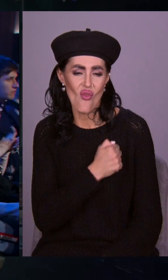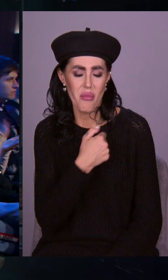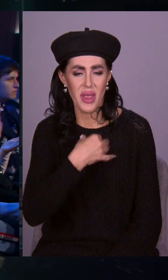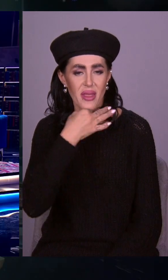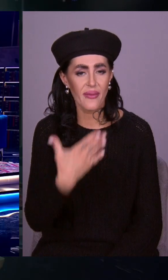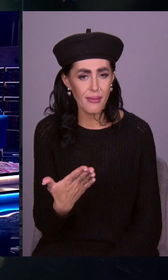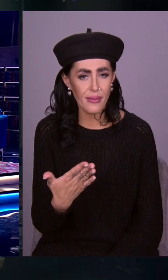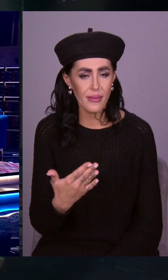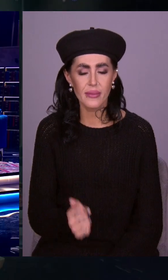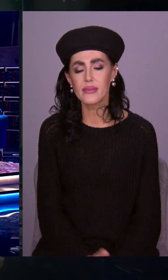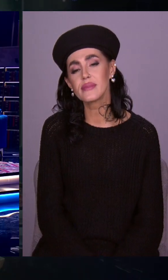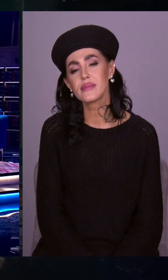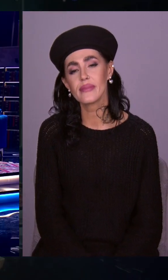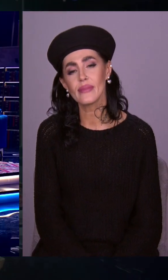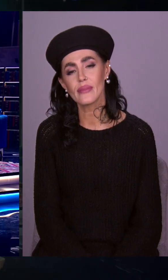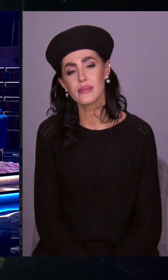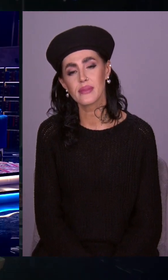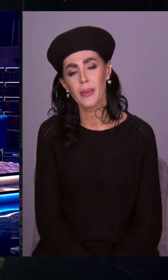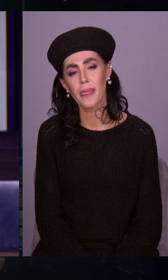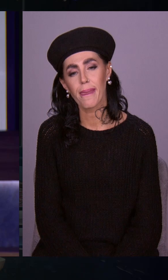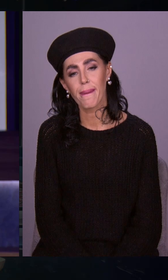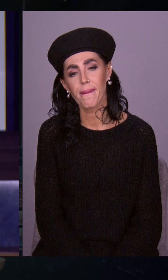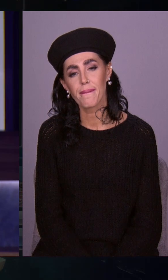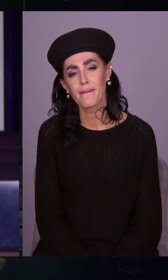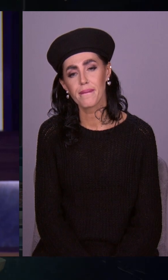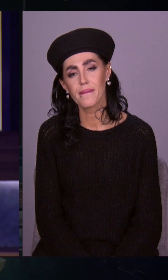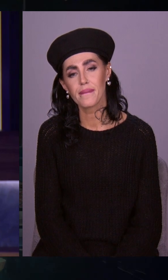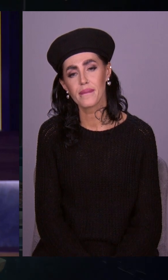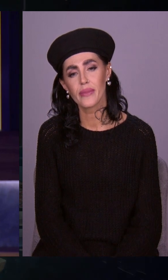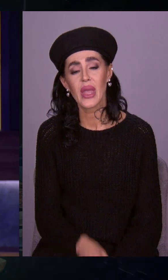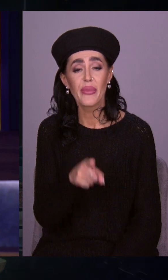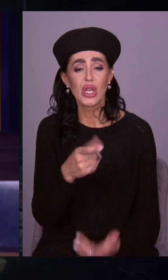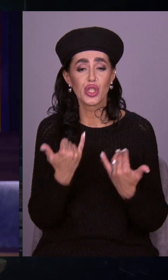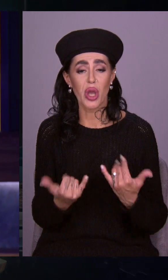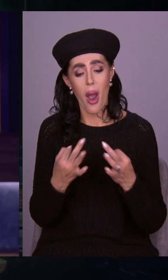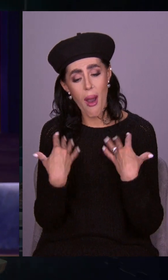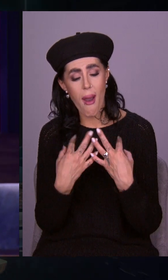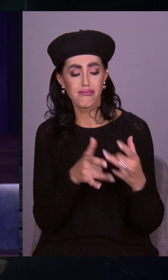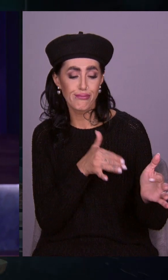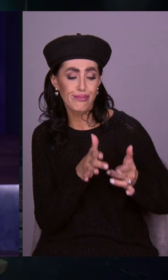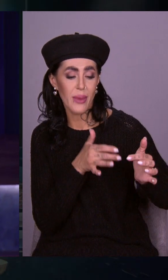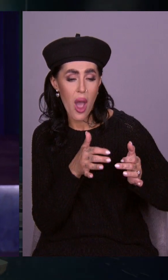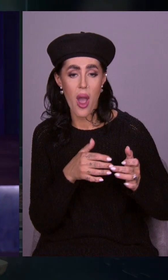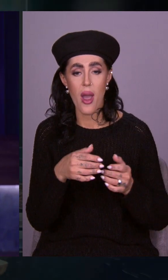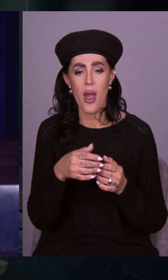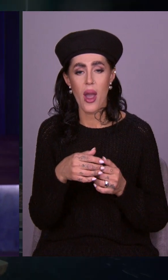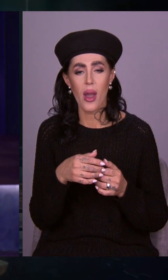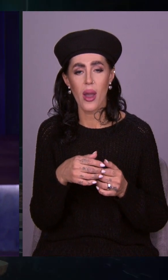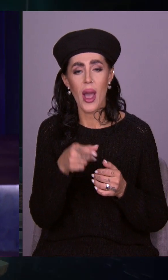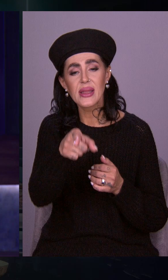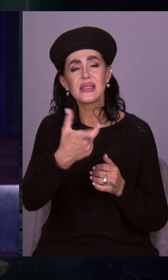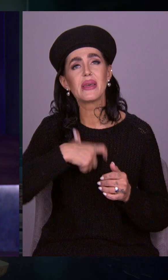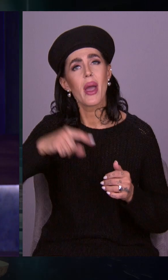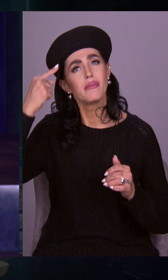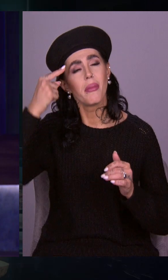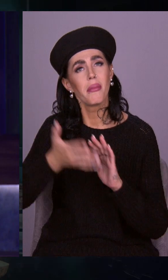Марін, скажіть, ви сьогодні розмовляєте про бандуру, як завжди. А скажіть, будь ласка, чи маєте ви уявлення, які